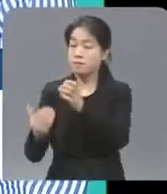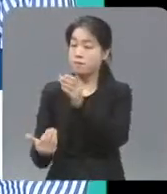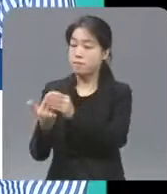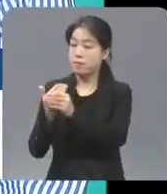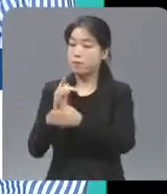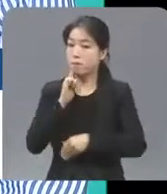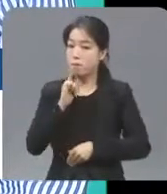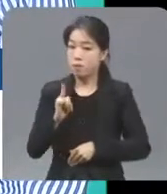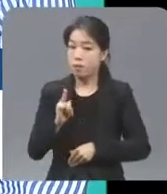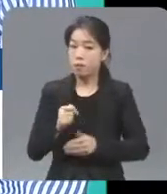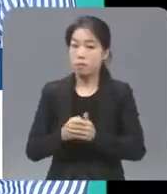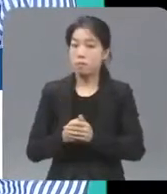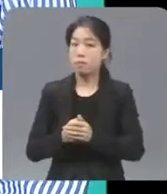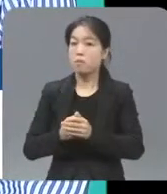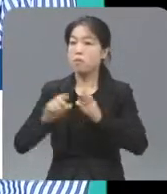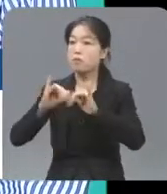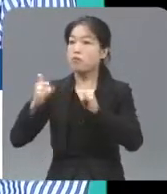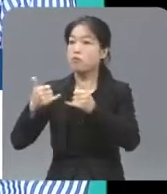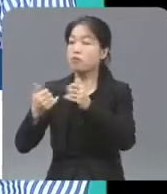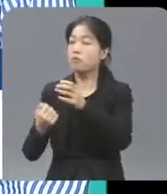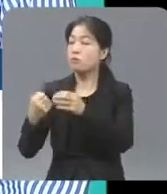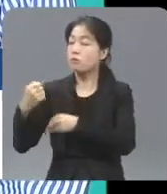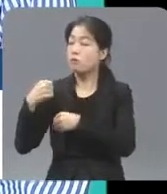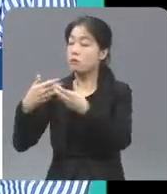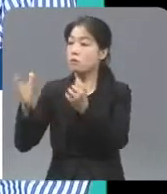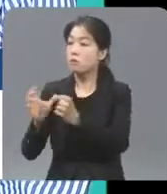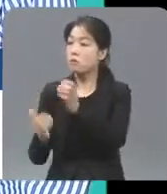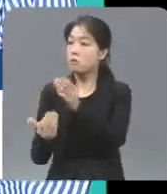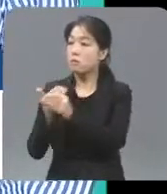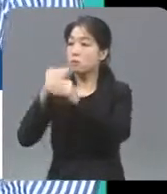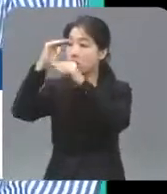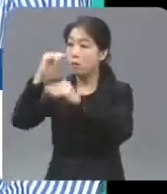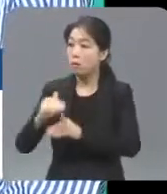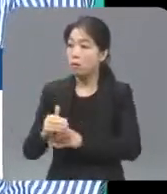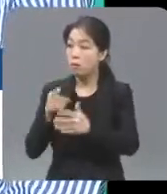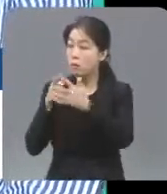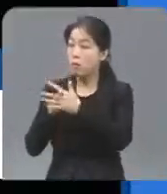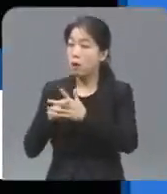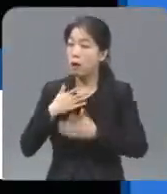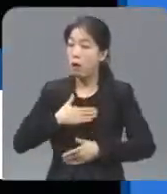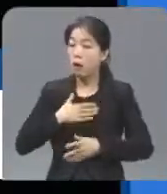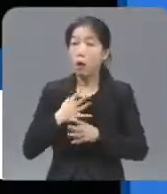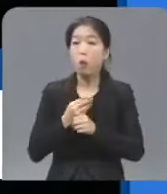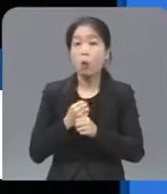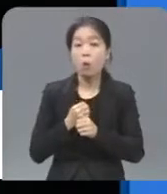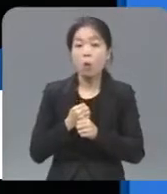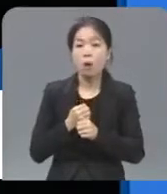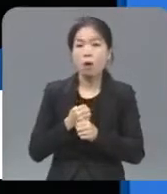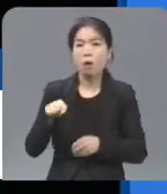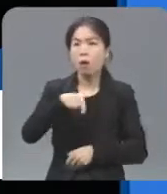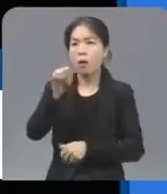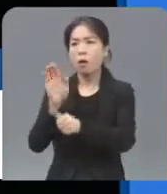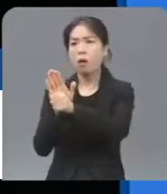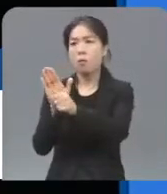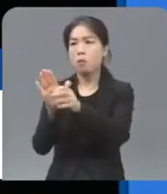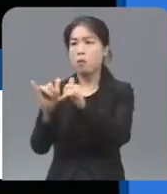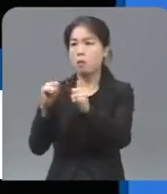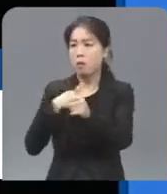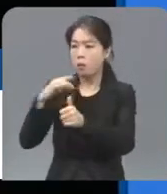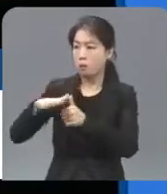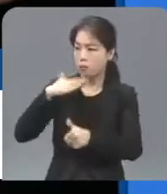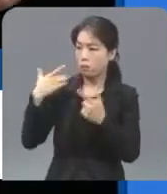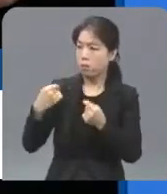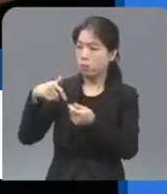그랬어요 어 국민의 김 게이트 라는 걸 언제 하셨습니까 그들을 비호하는 세력이 저를 공격한다고 해서